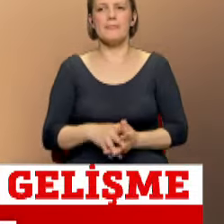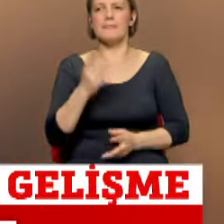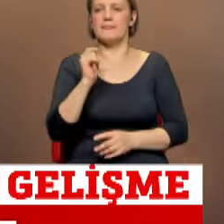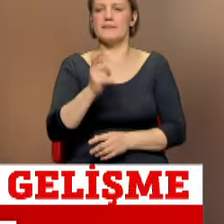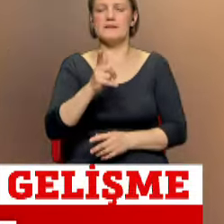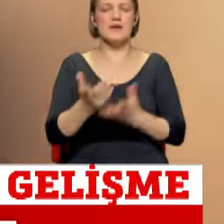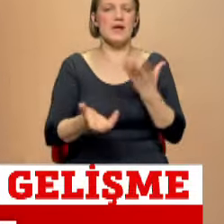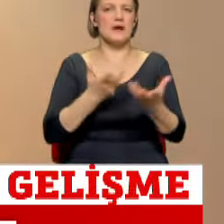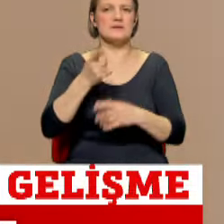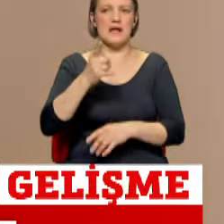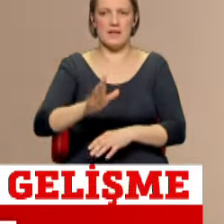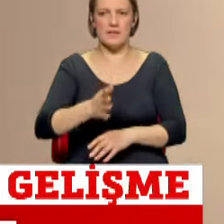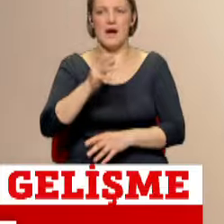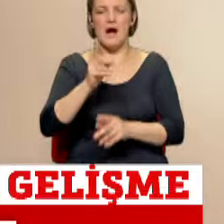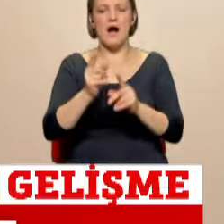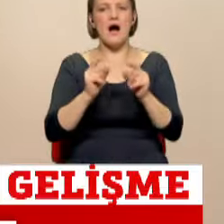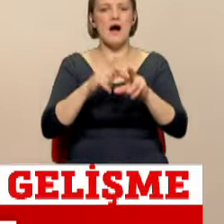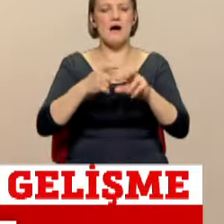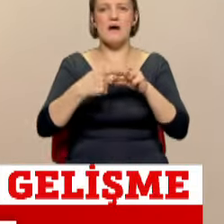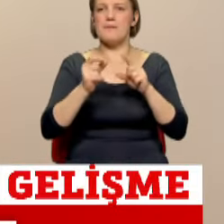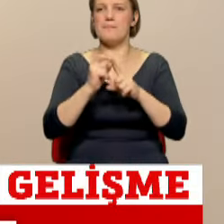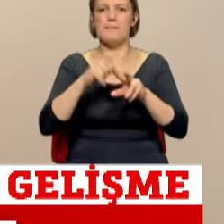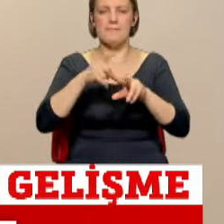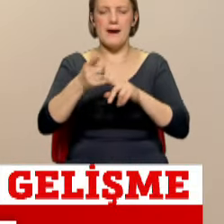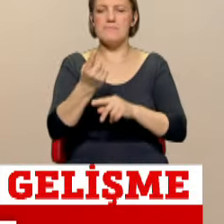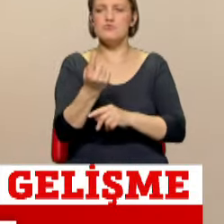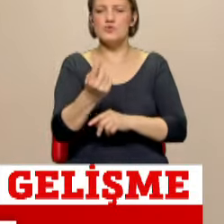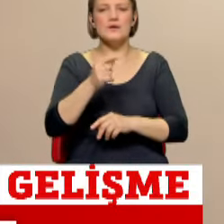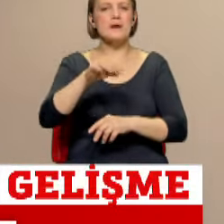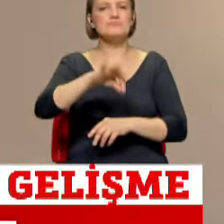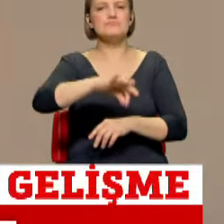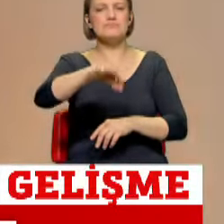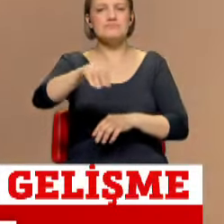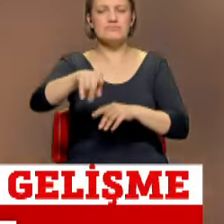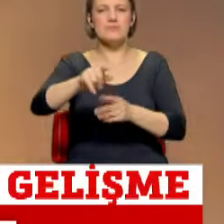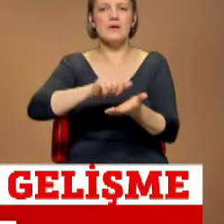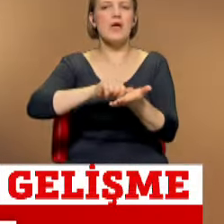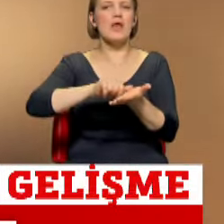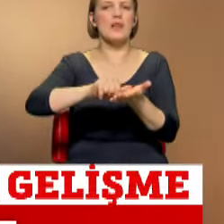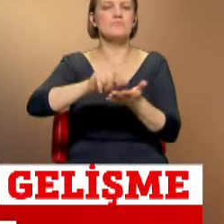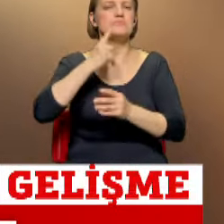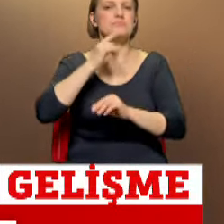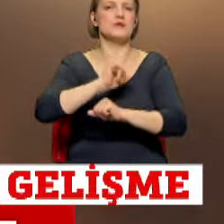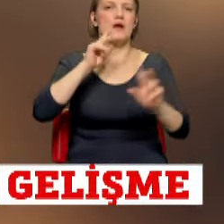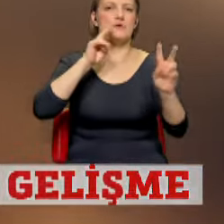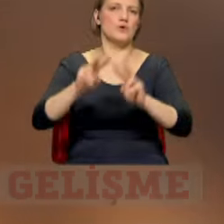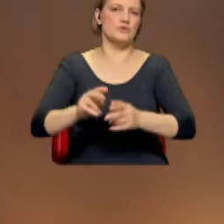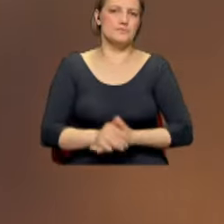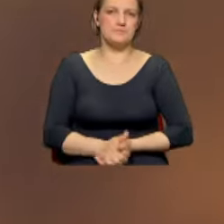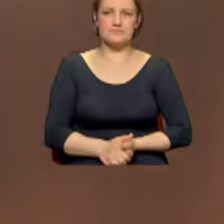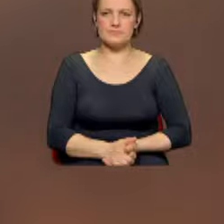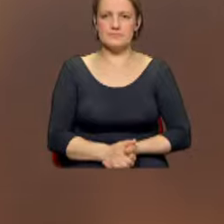İki ilçede çıkan yangınlarda arpa ve buğday ekili yaklaşık 50 dönüm tarla zarar gördü.